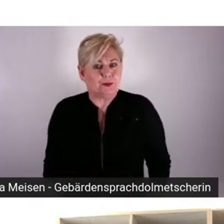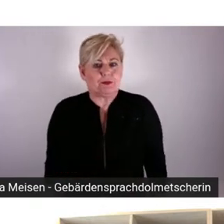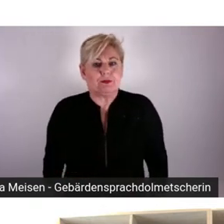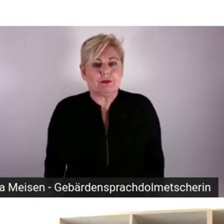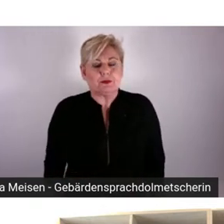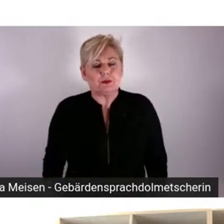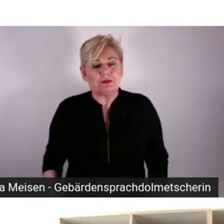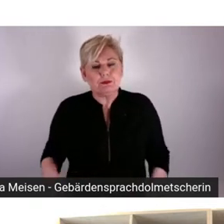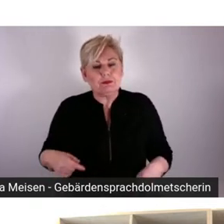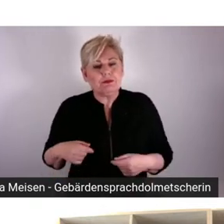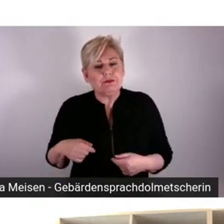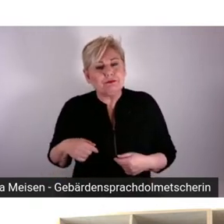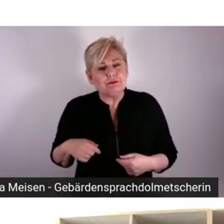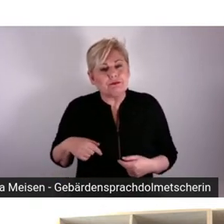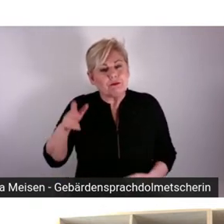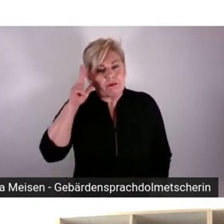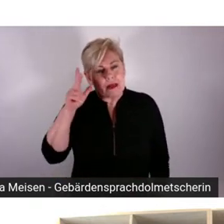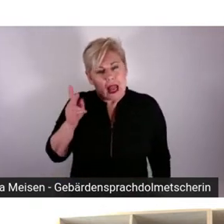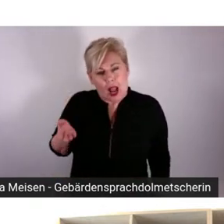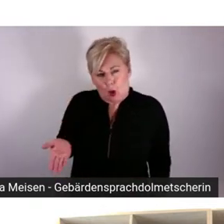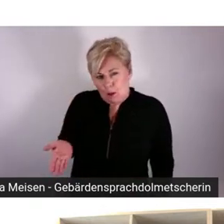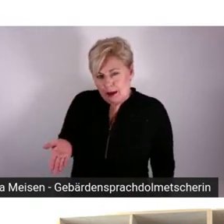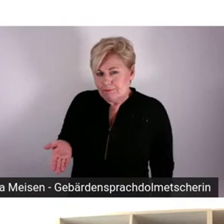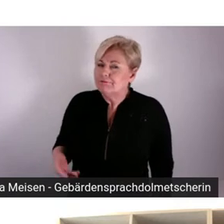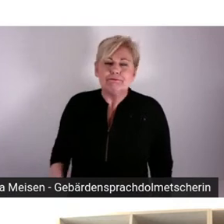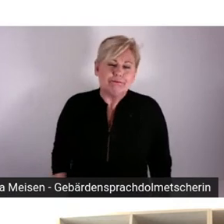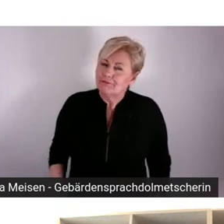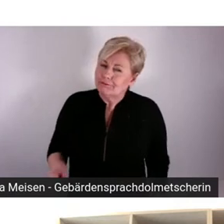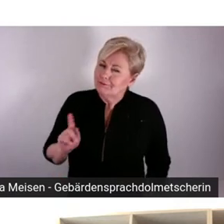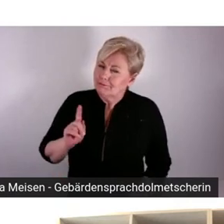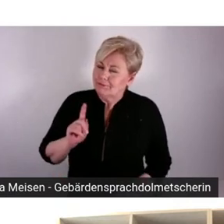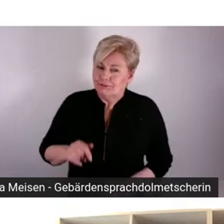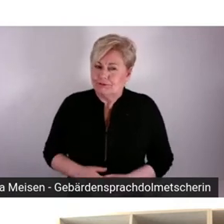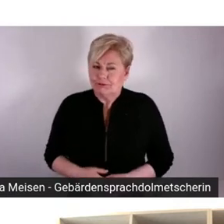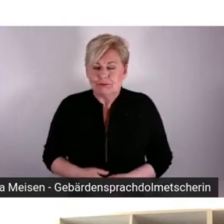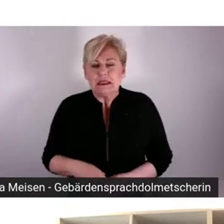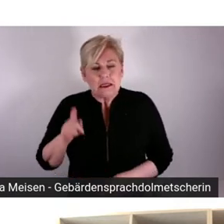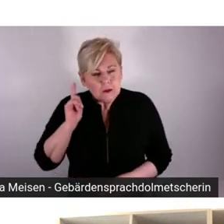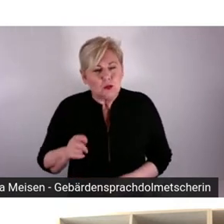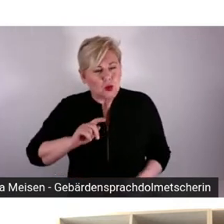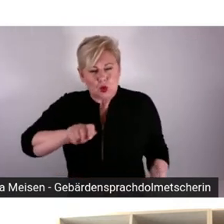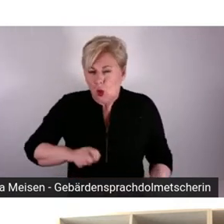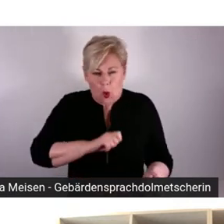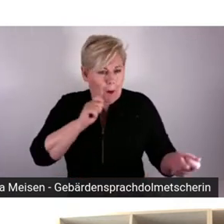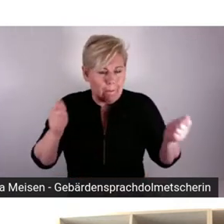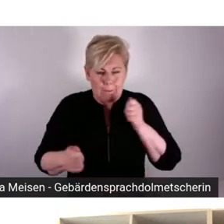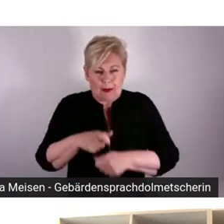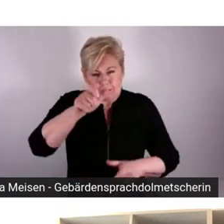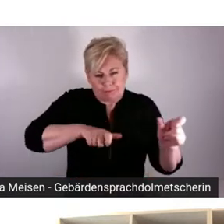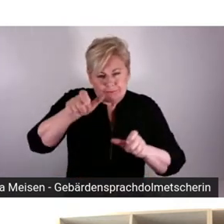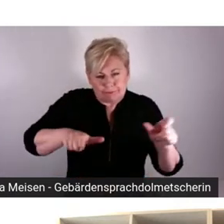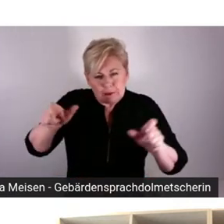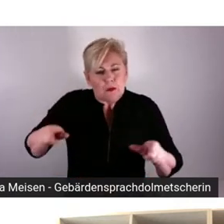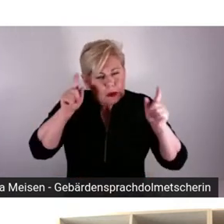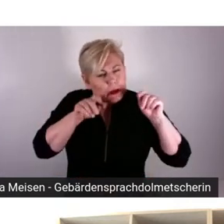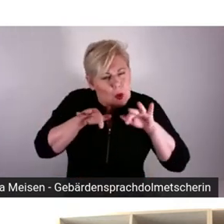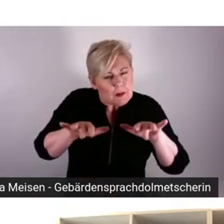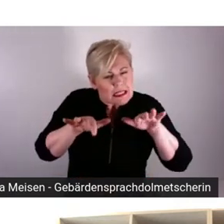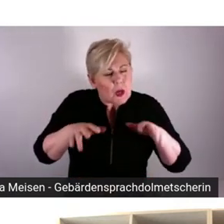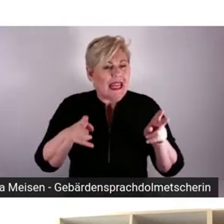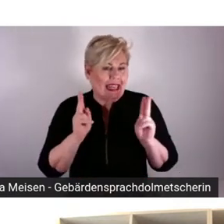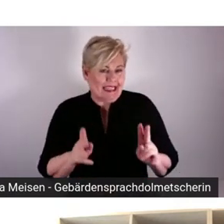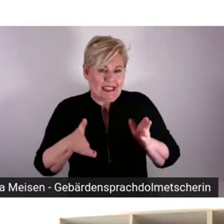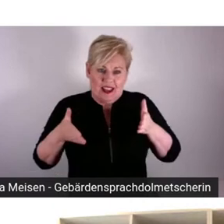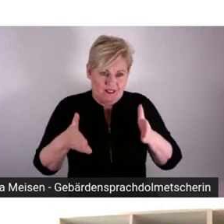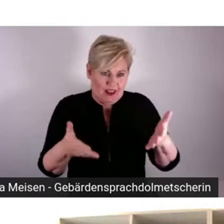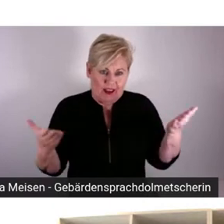Nein, im Gegenteil, sondern die Herausforderung liegt darin, die Menschen davon überzeugen, welches der richtige Weg ist. Und wir haben gerade in den